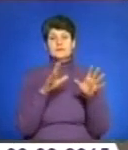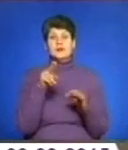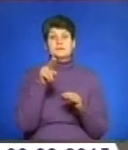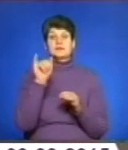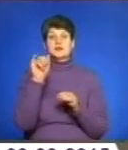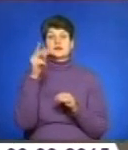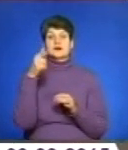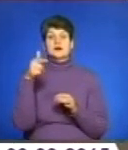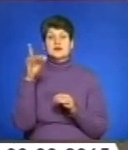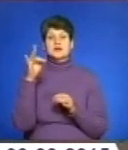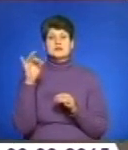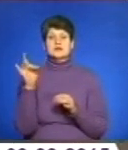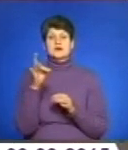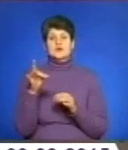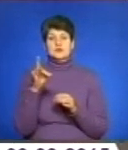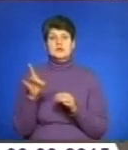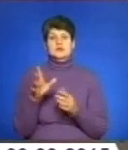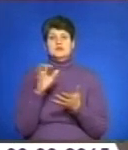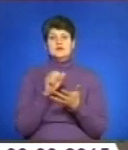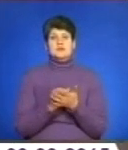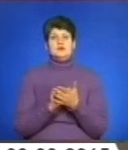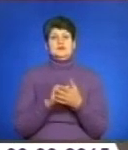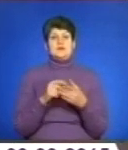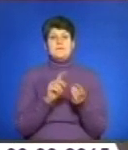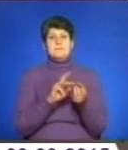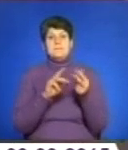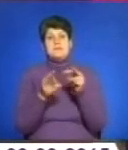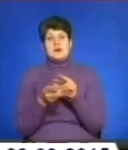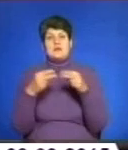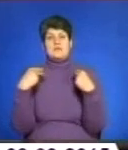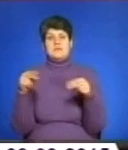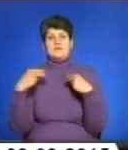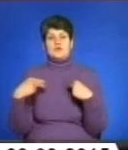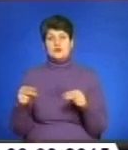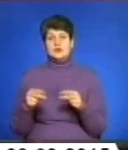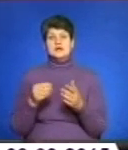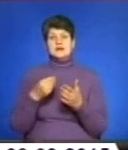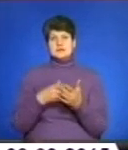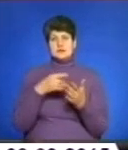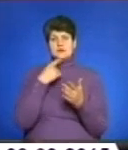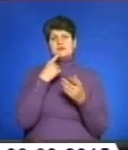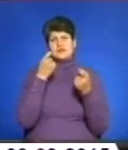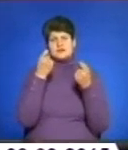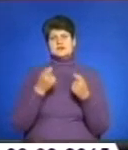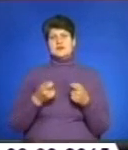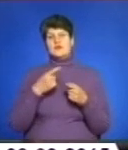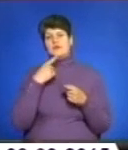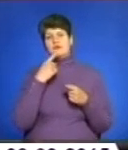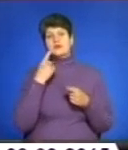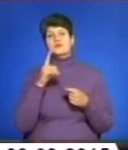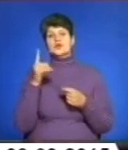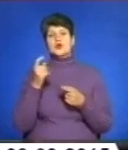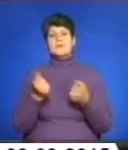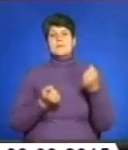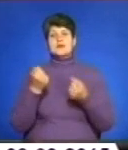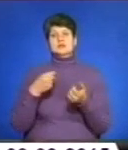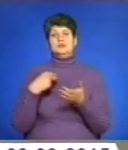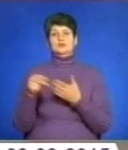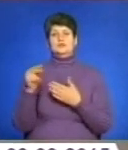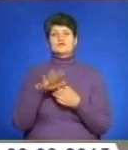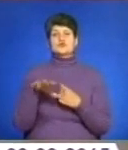особам, які займаються перепродажем транспортних засобів. Ціну ставив дешевшу за реальну, пояснюючи покупцям, що машини придбані в зоні